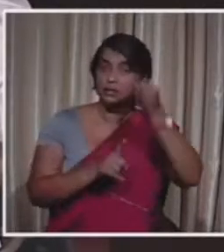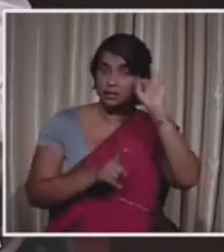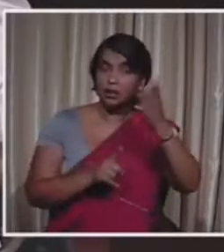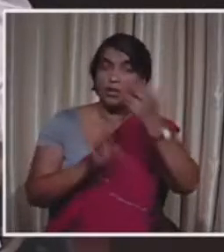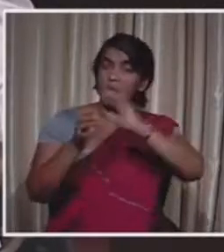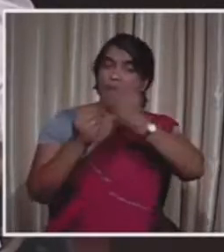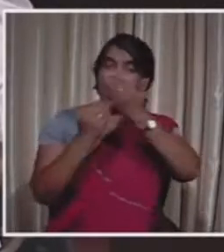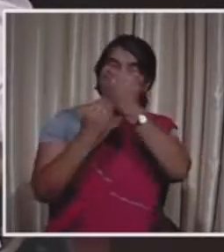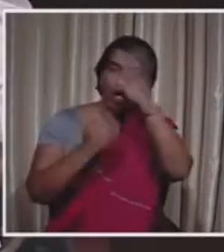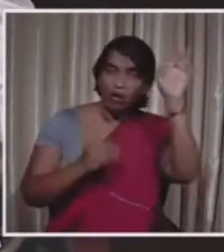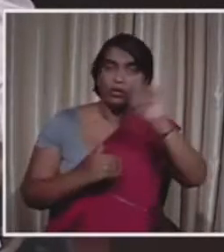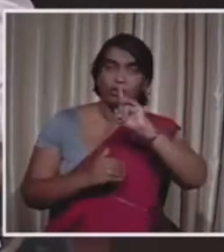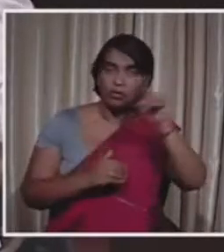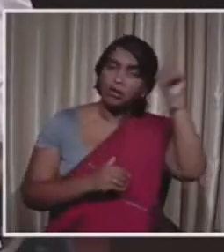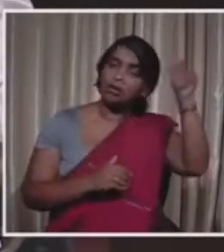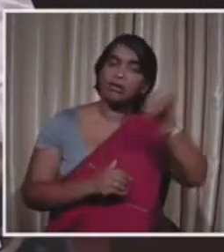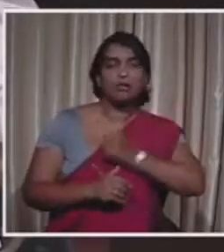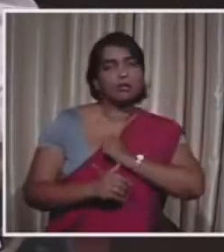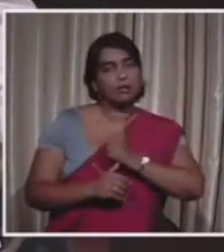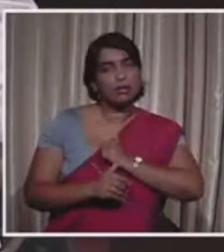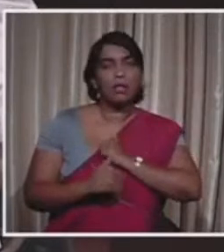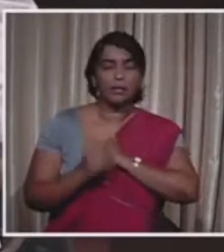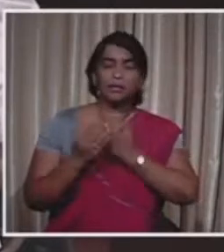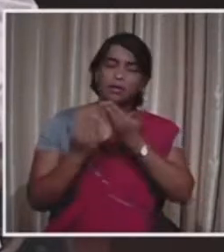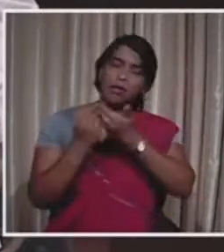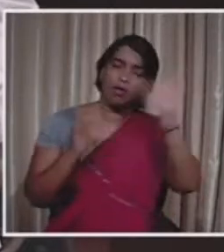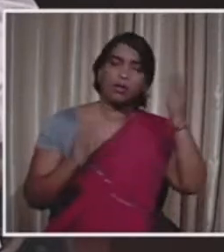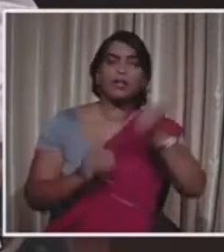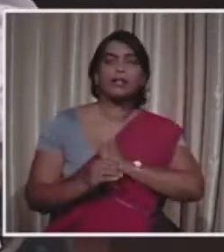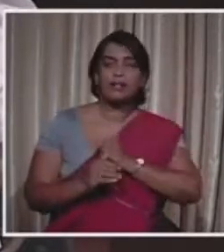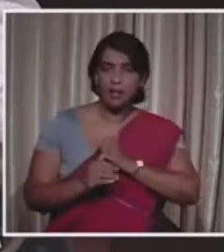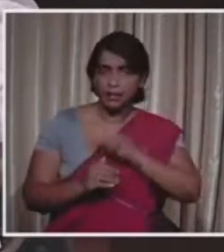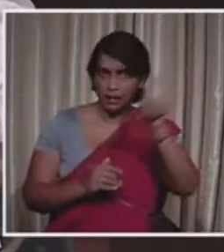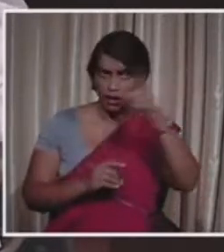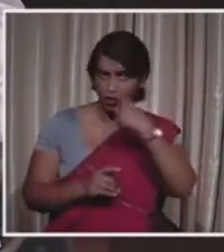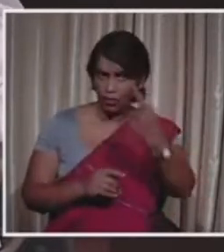ඉල්ලාස් වෙන්නේ කියලා එතුමා ලෑස්ති කියන වචනේ ඔබතුමා කිව්වා